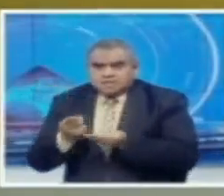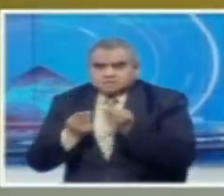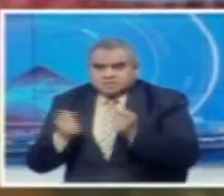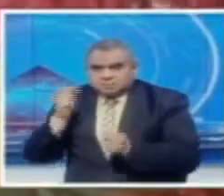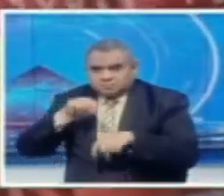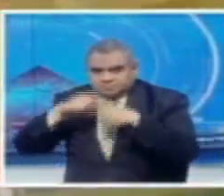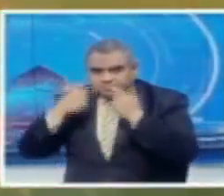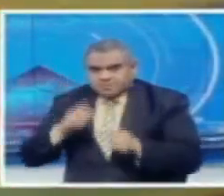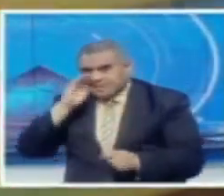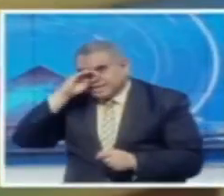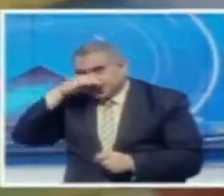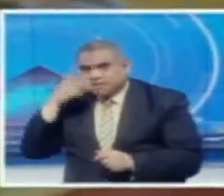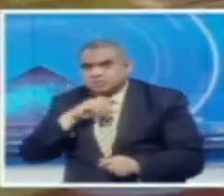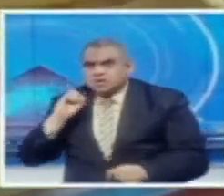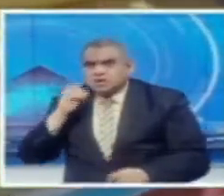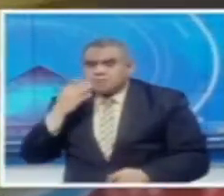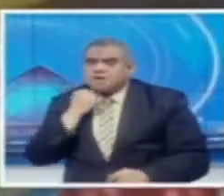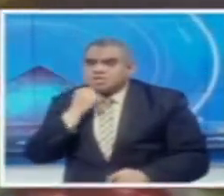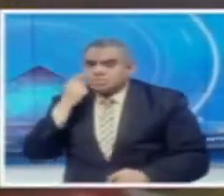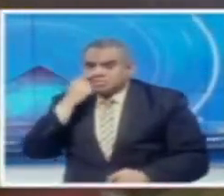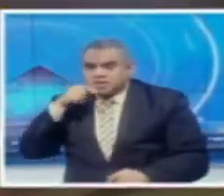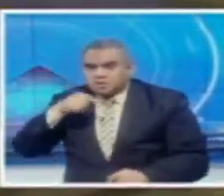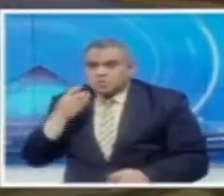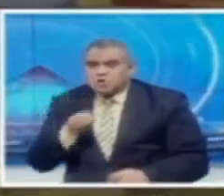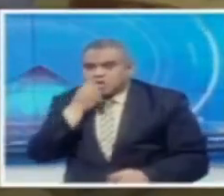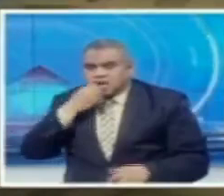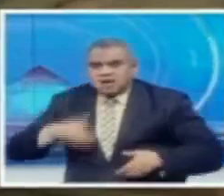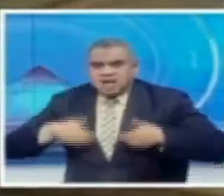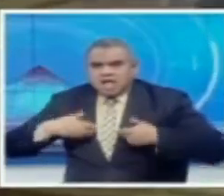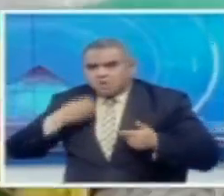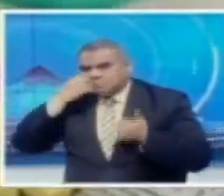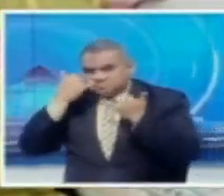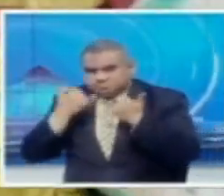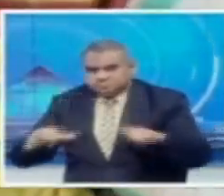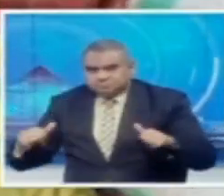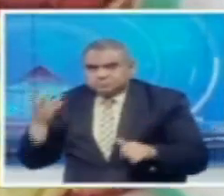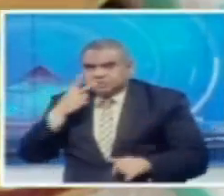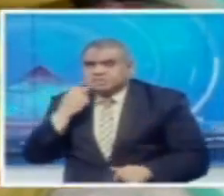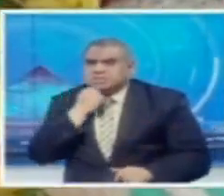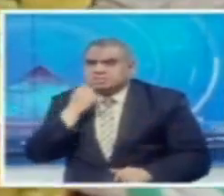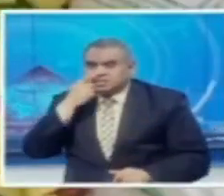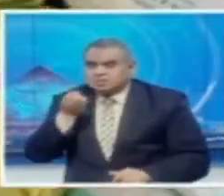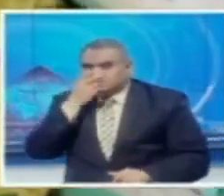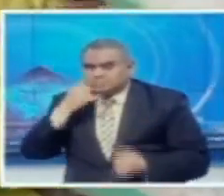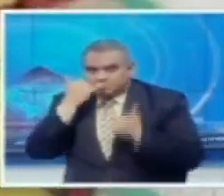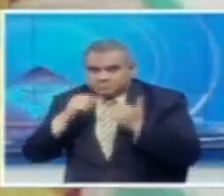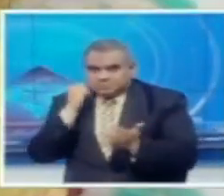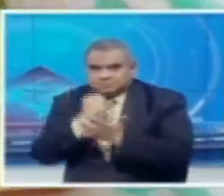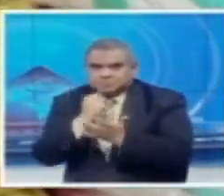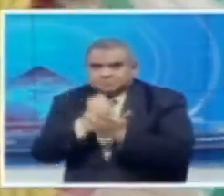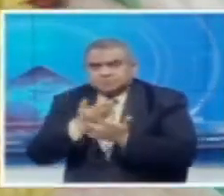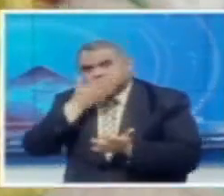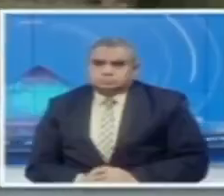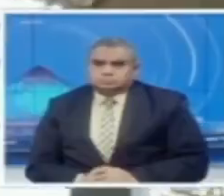بالجيزة بداخله 14 طن مواد خام أعلاف منتهية الصلاحية وطنين أعلاف منتج نهائي منسوب إنتاجها